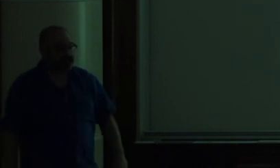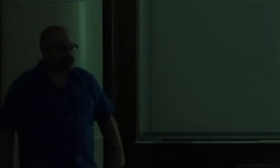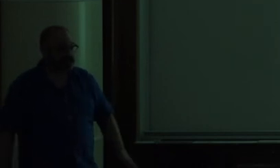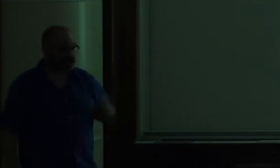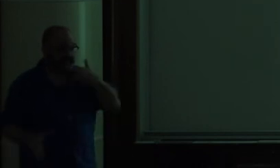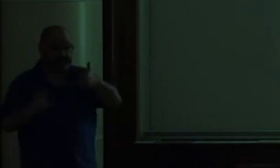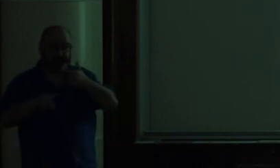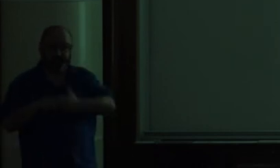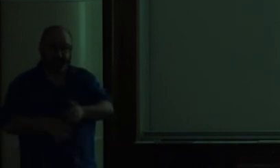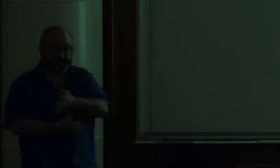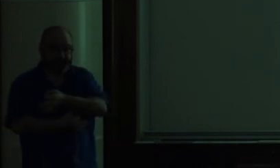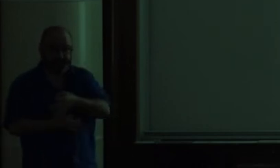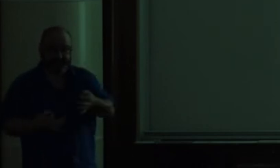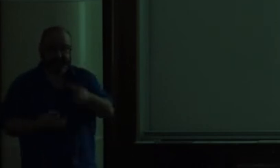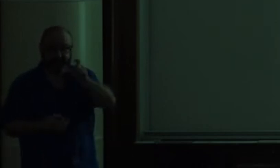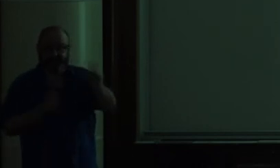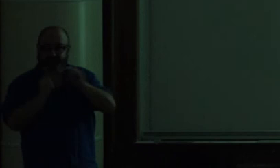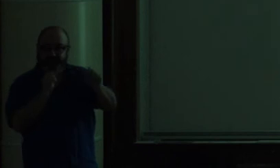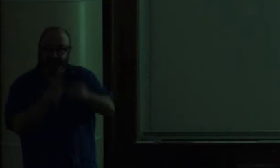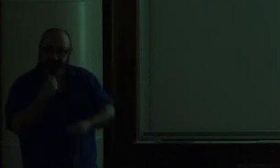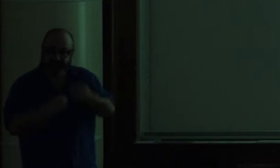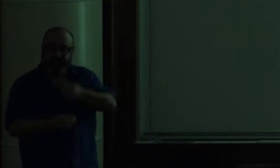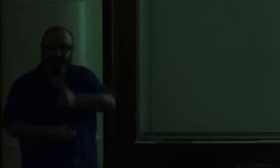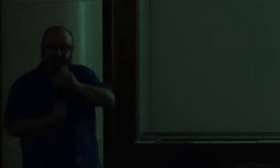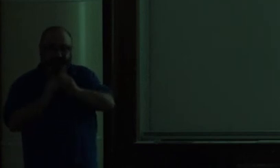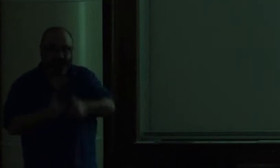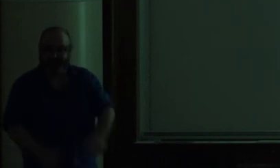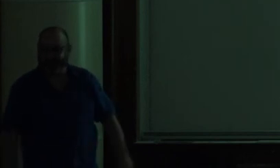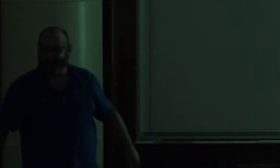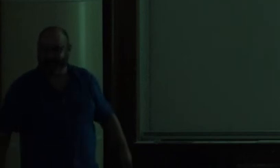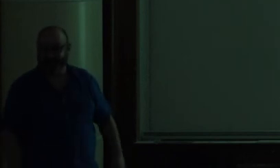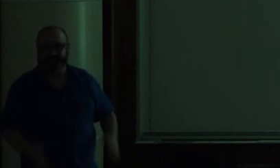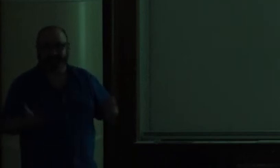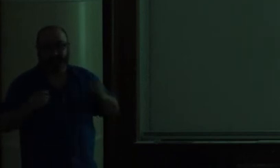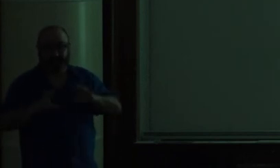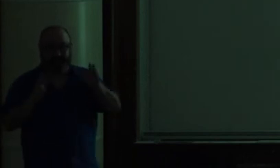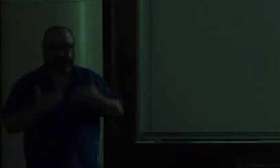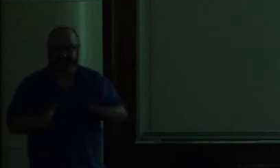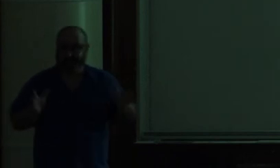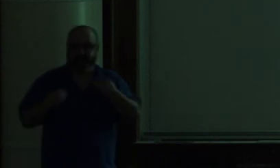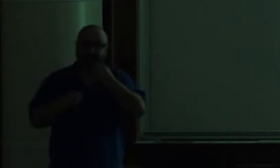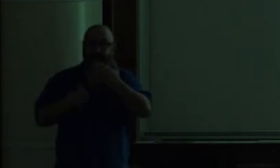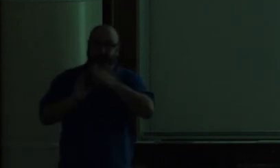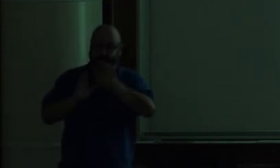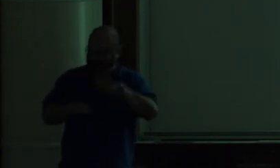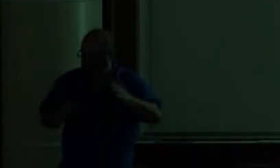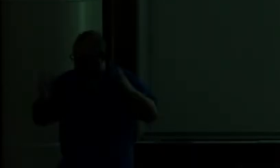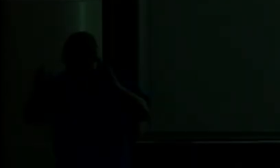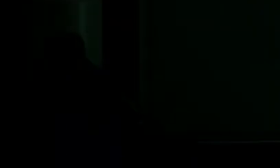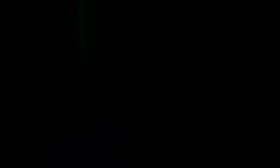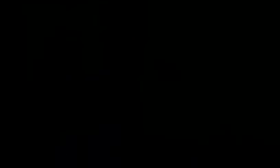parfait. Et 18h30, je pense que les gens ont envie de rentrer, de manger, d'aller boire une bière, peut-être. Donc, du coup, je vous libère. Passez une très bonne journée, tous.